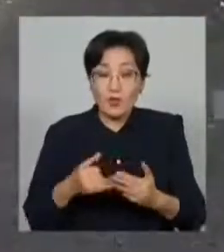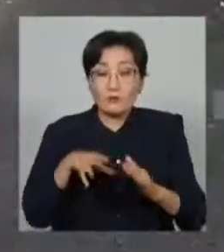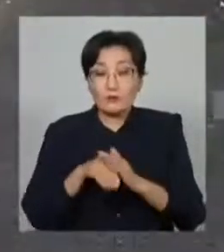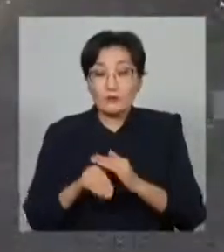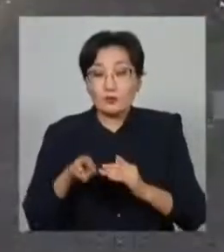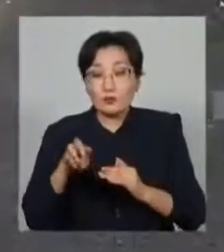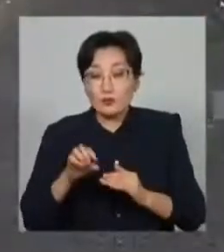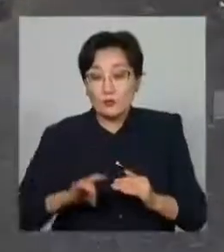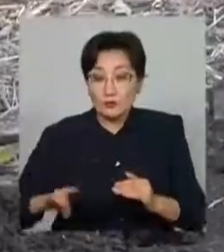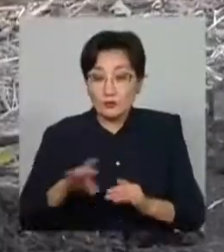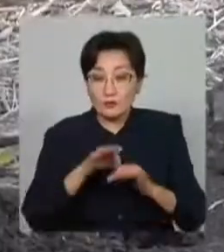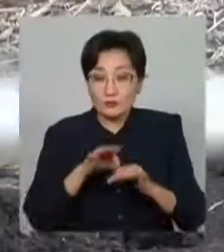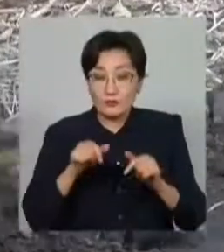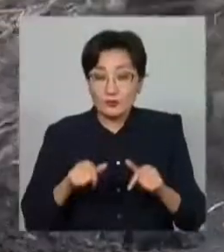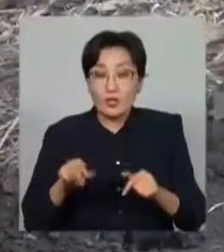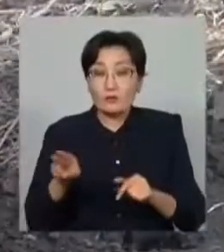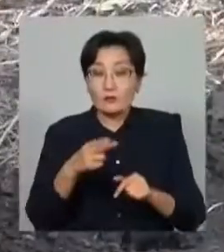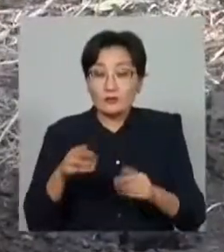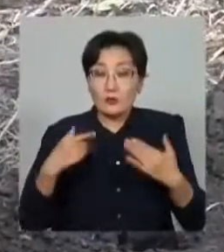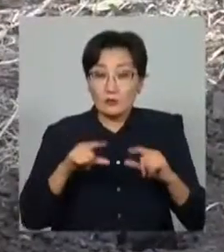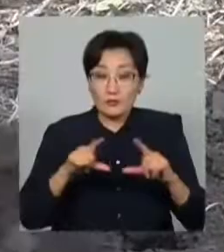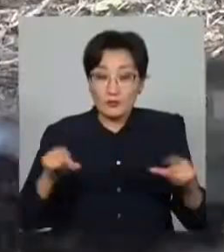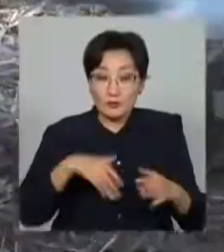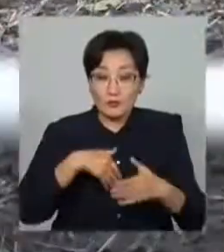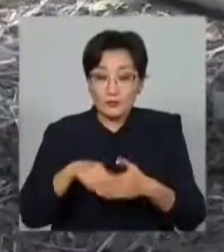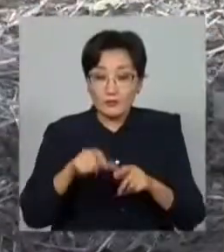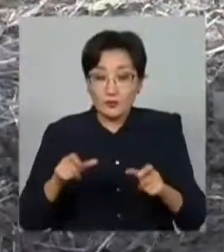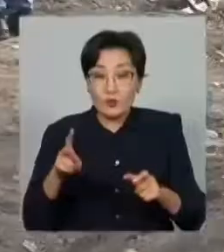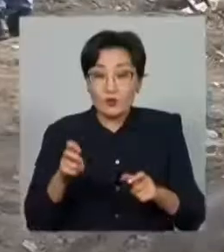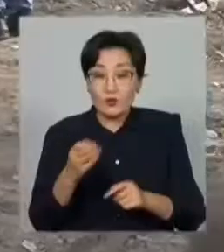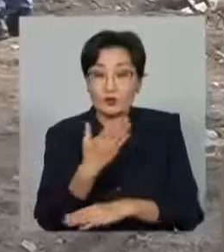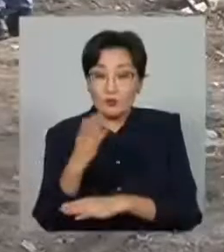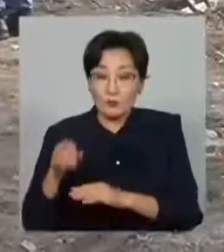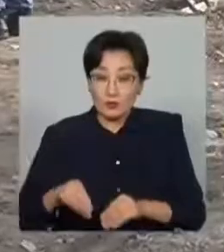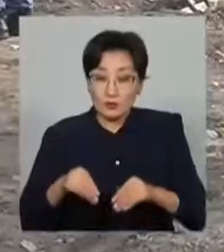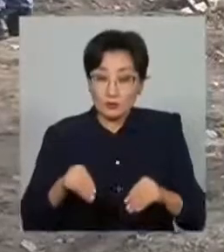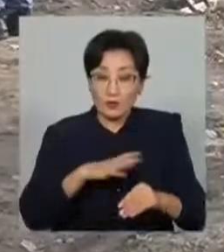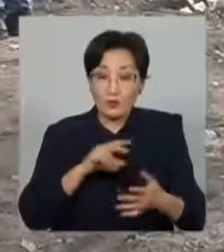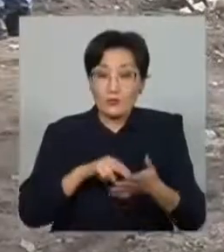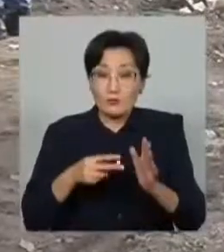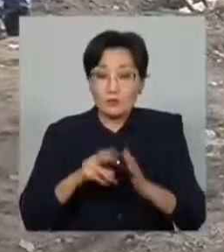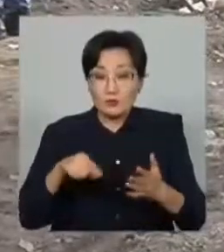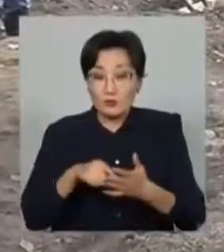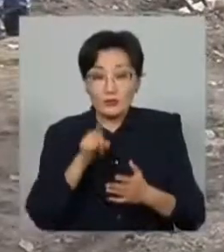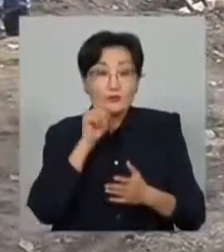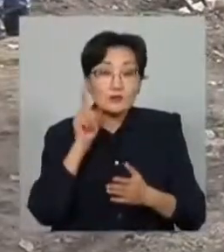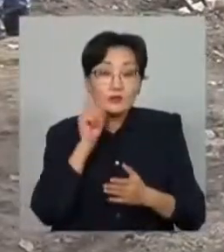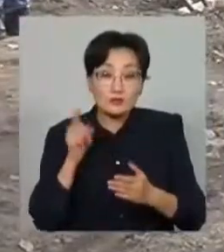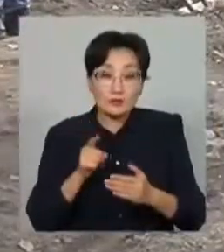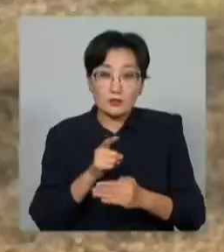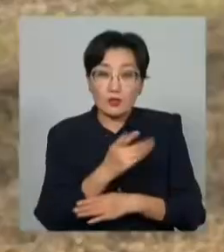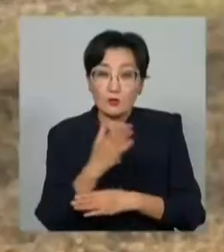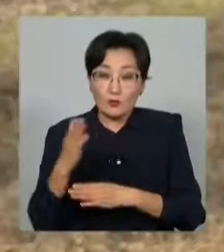бірі Түрксіб ауданында өтті. Мұндағы желтоқсан саябағына белсенділер 200 түп ағаш отырғызды. Мақсат қаланың жасыл белдеуін